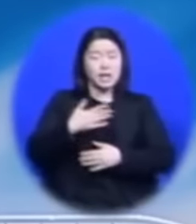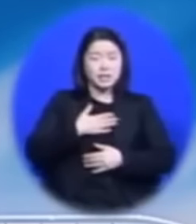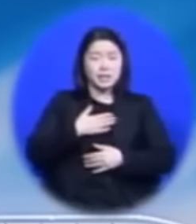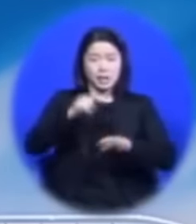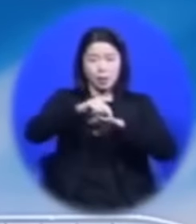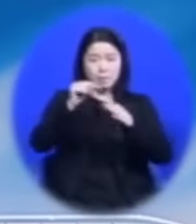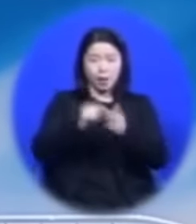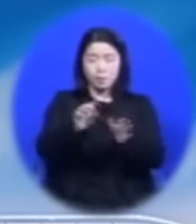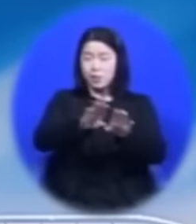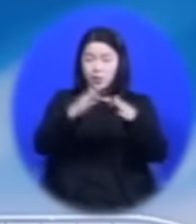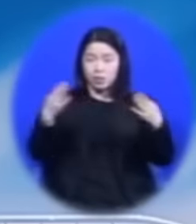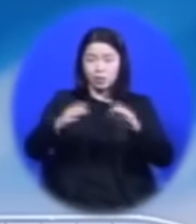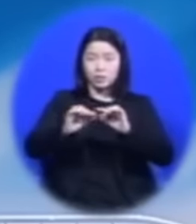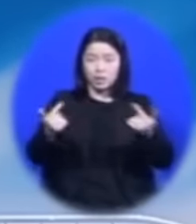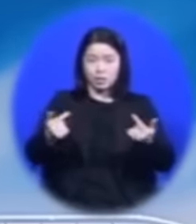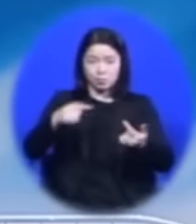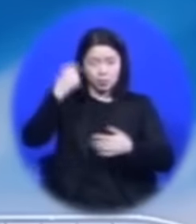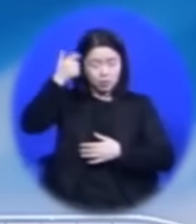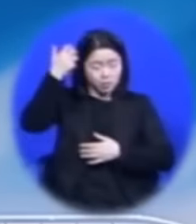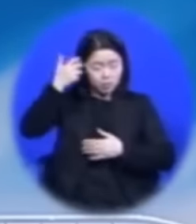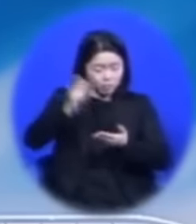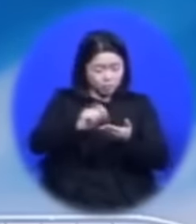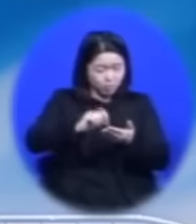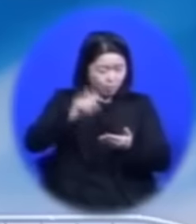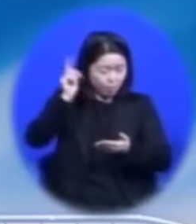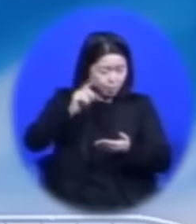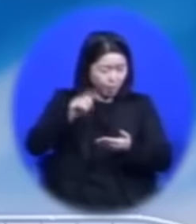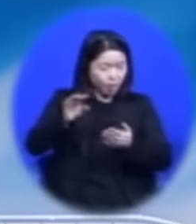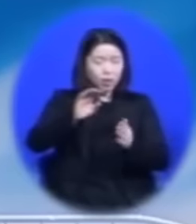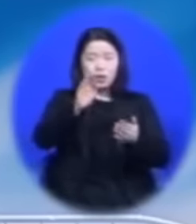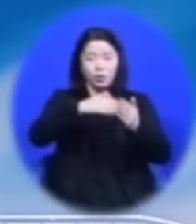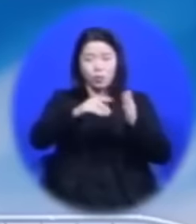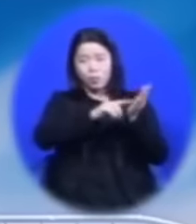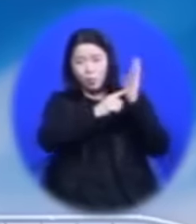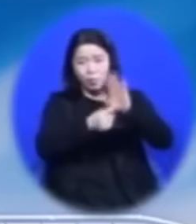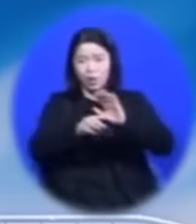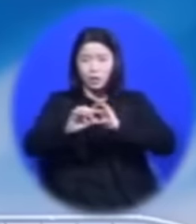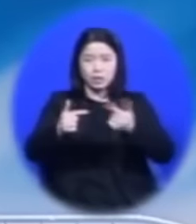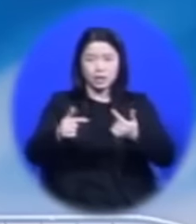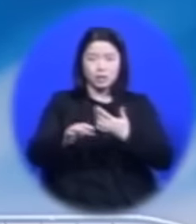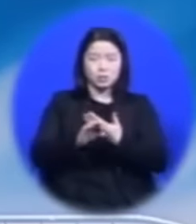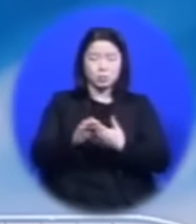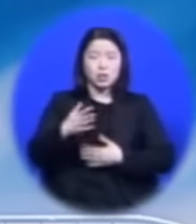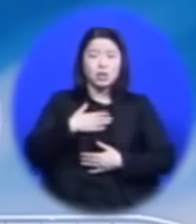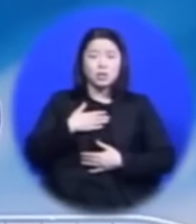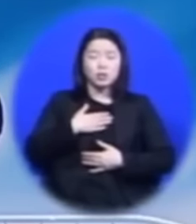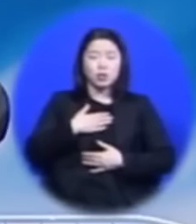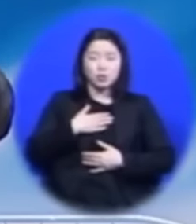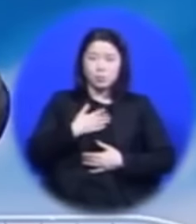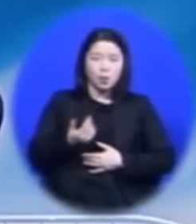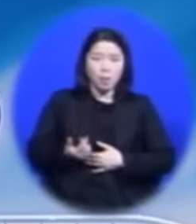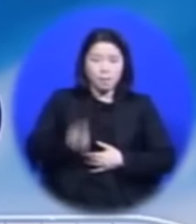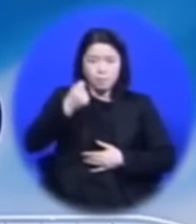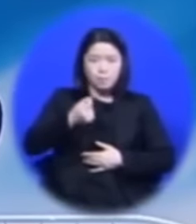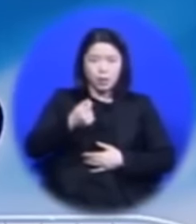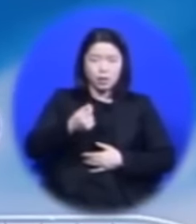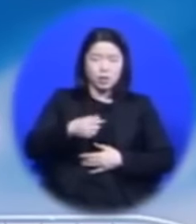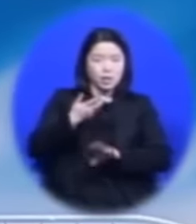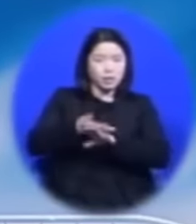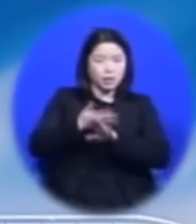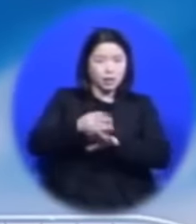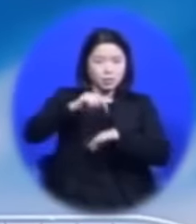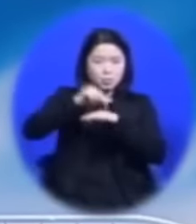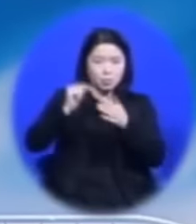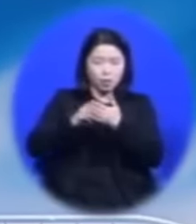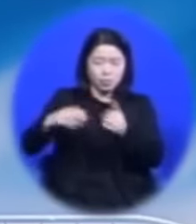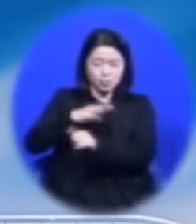마음을 열지 않으면, 일기를 매일 써서 공개하지 않으면 그러면 저는 금방 엉뚱한 마음에 묶여